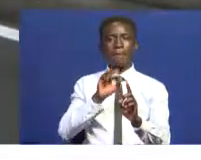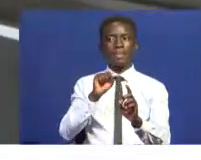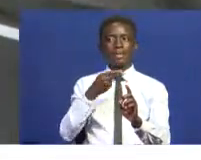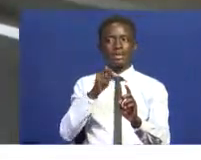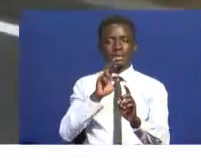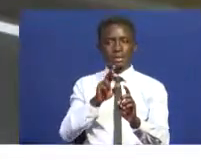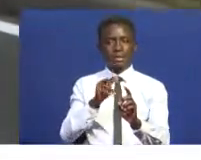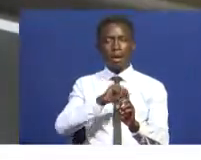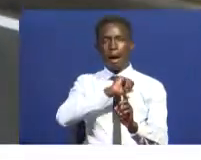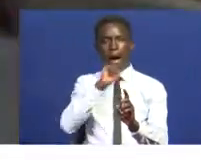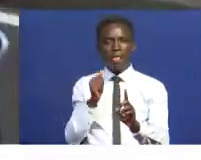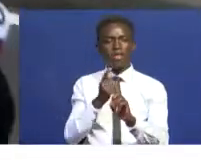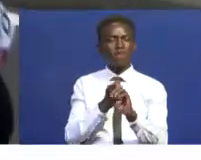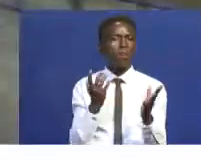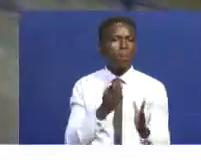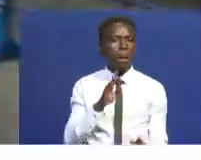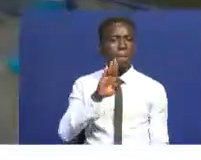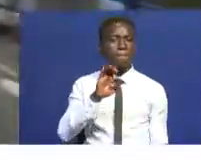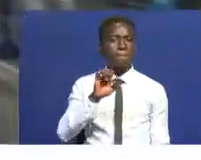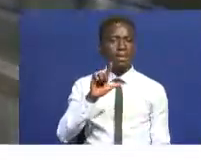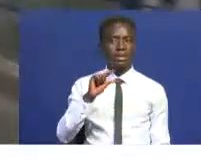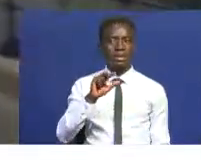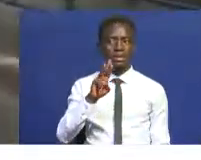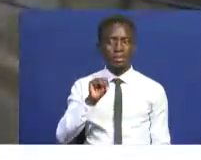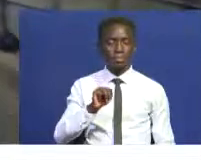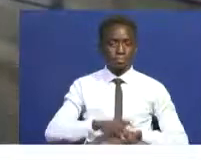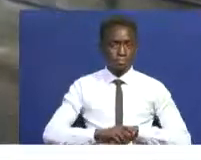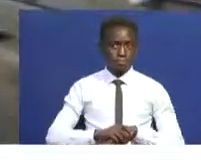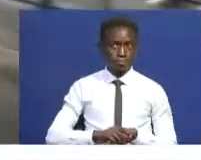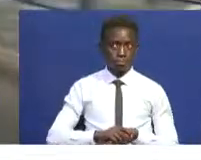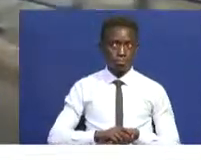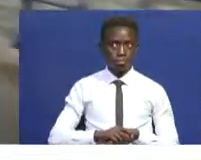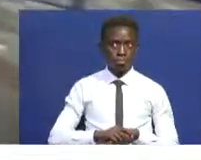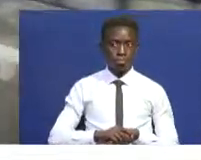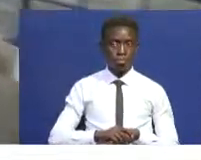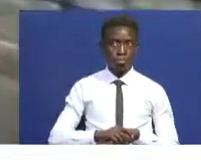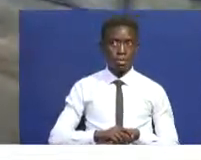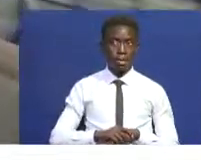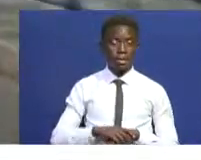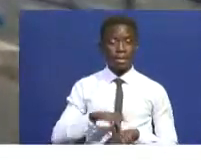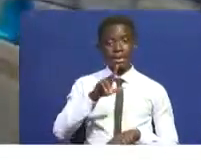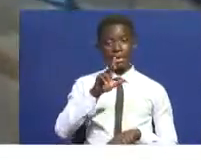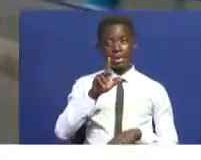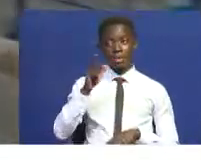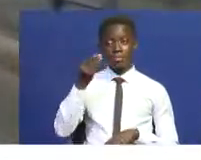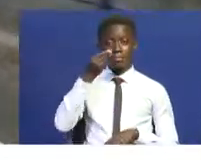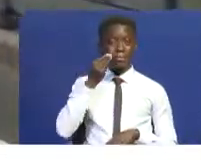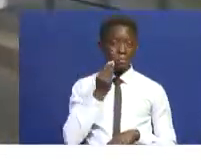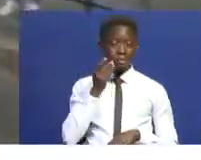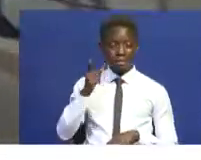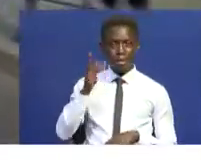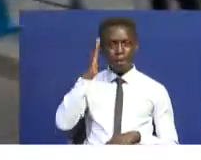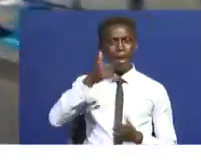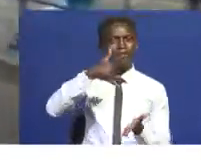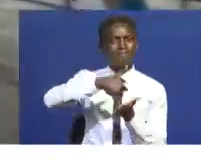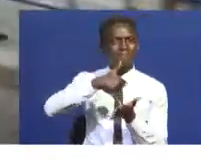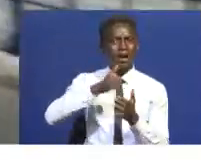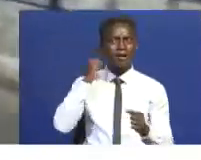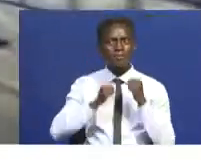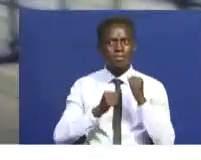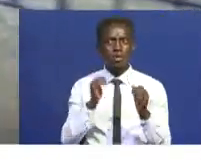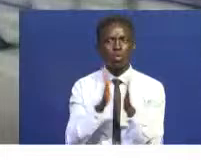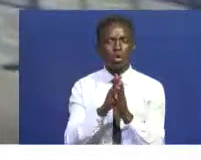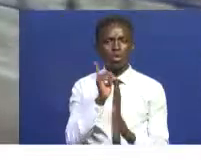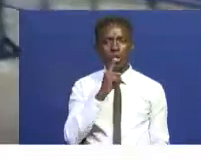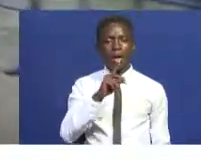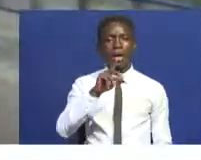waliomaliza katika nafasi ya pili na tatu mtawalia. Kipchoge atashiriki mbio hizo pamoja na bingwa wa mbio za Tokyo